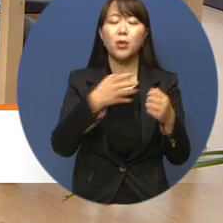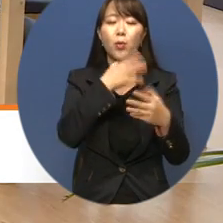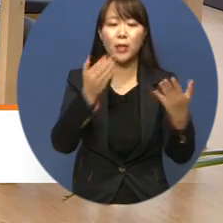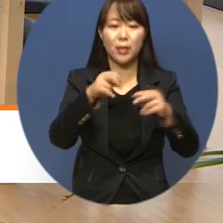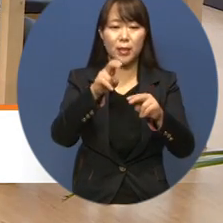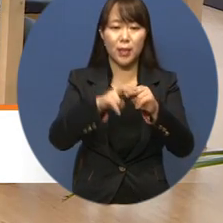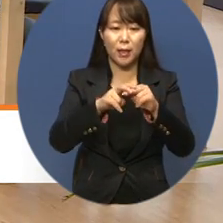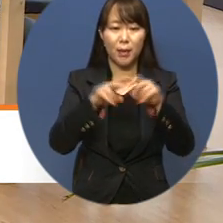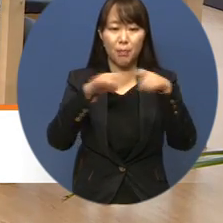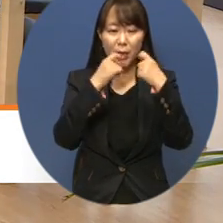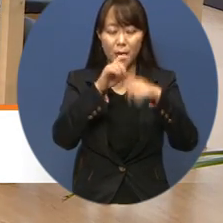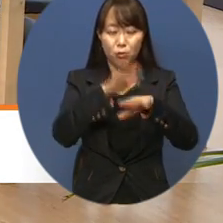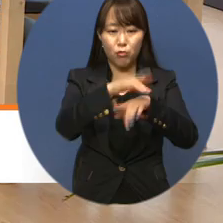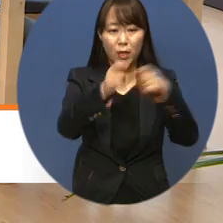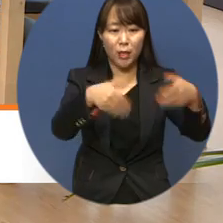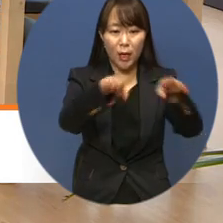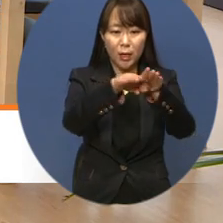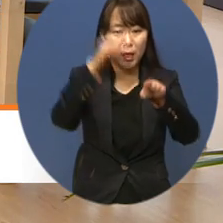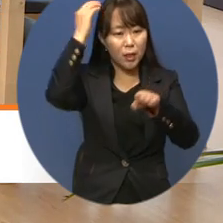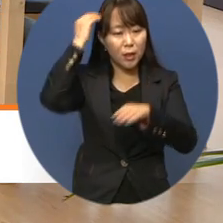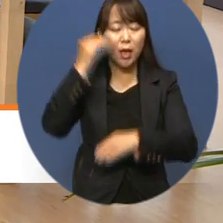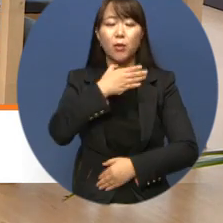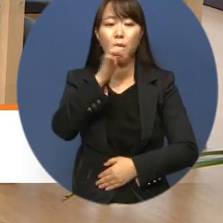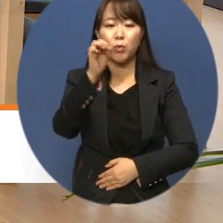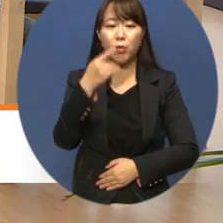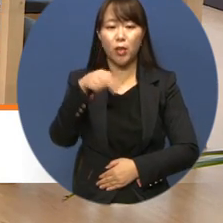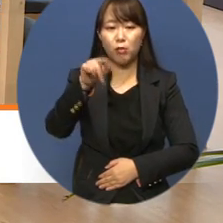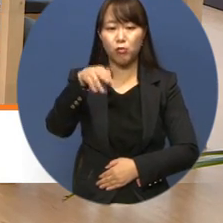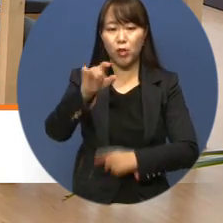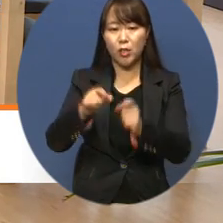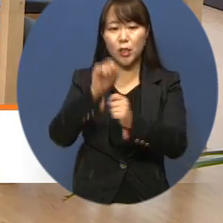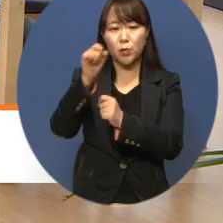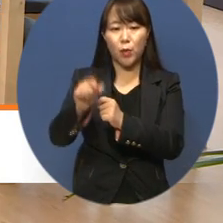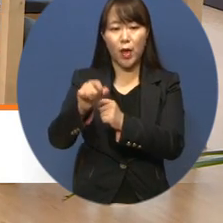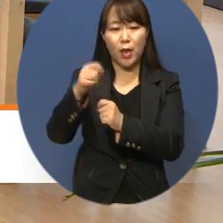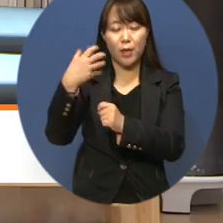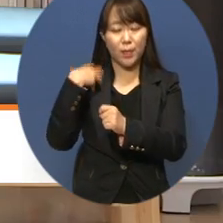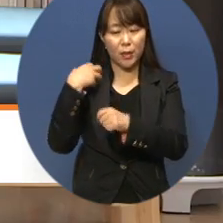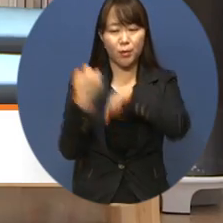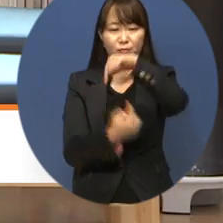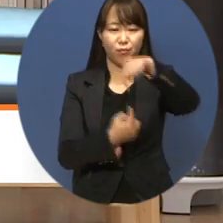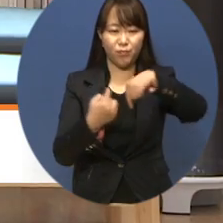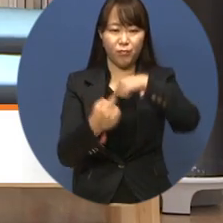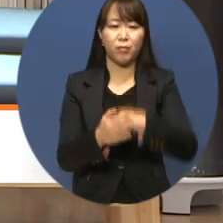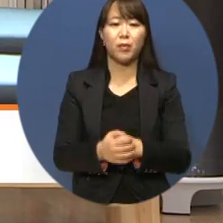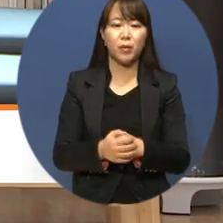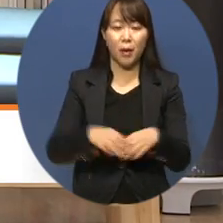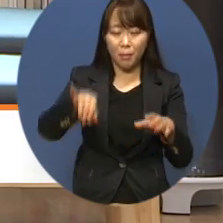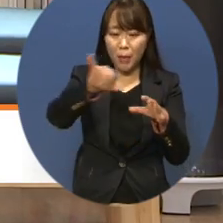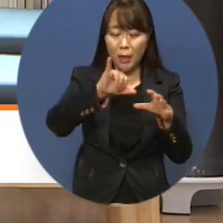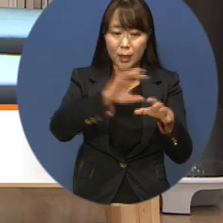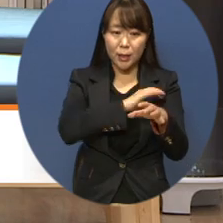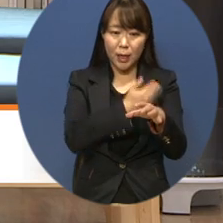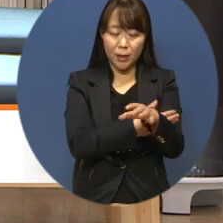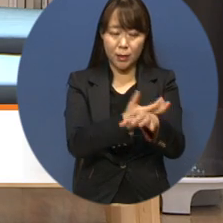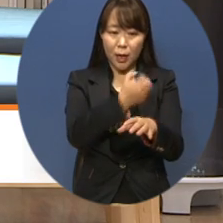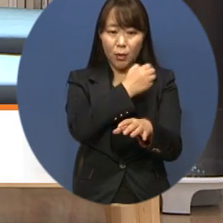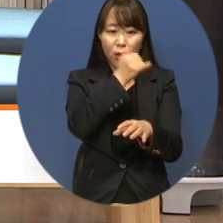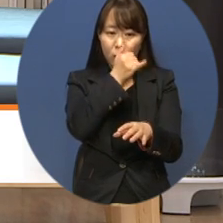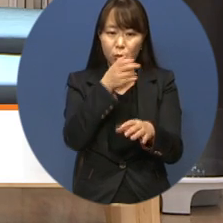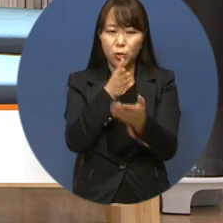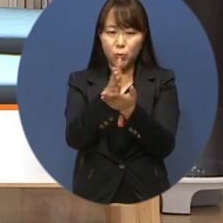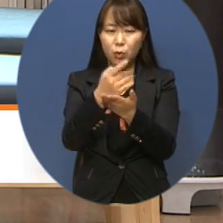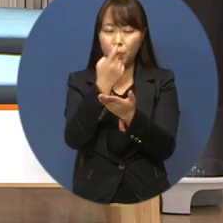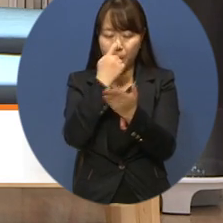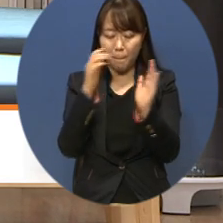일자리 민간 수행기관인 대한노인회 순천시지회에서 운영합니다. 바리스타 자격증을 소지하고